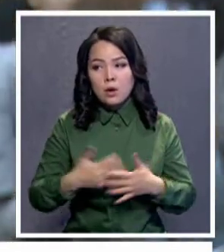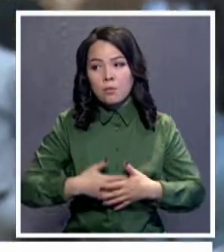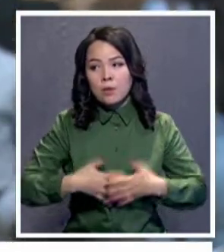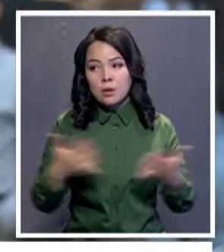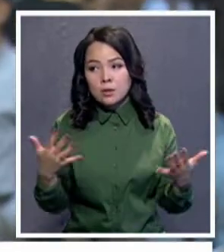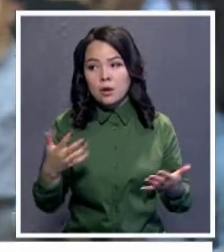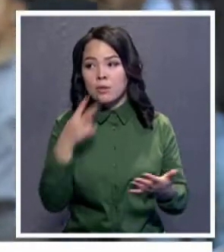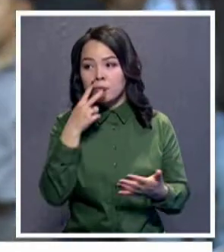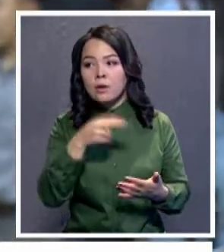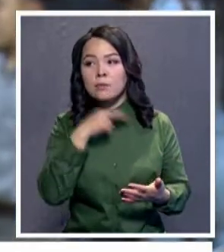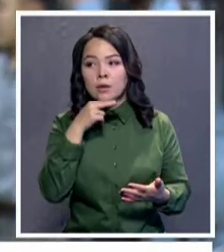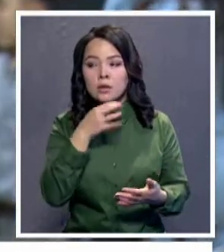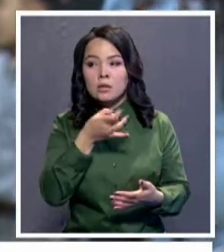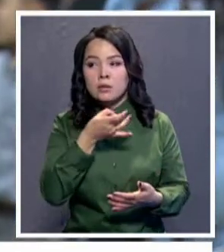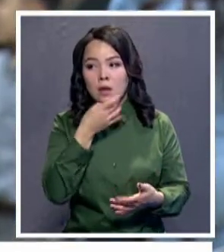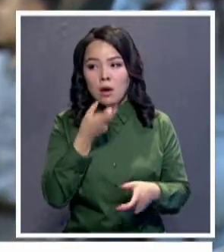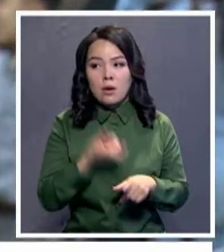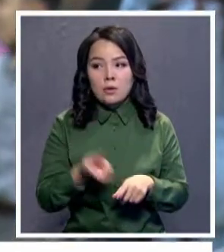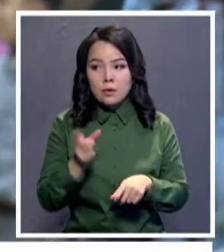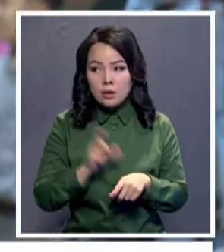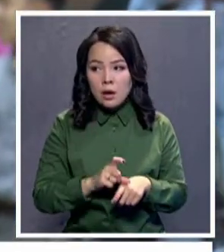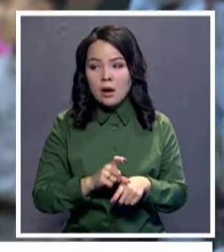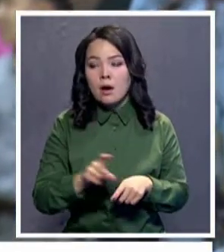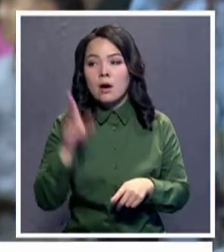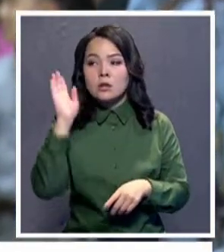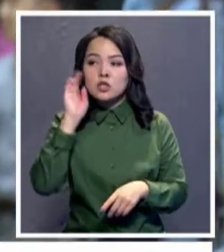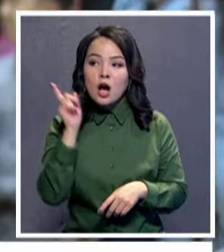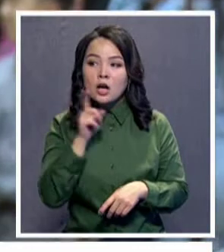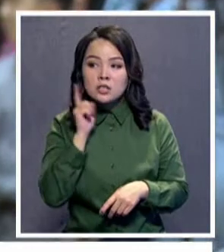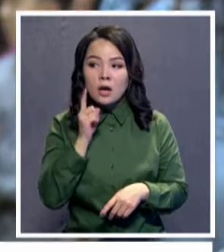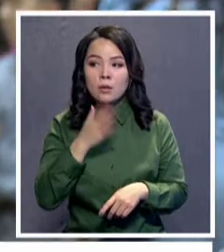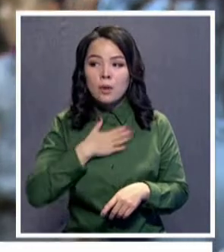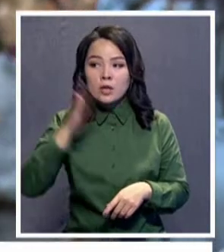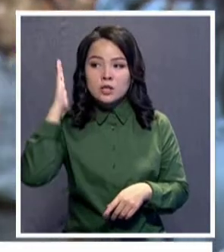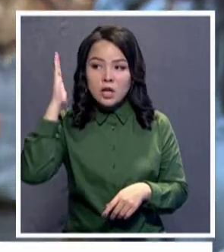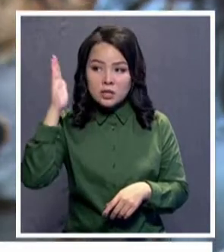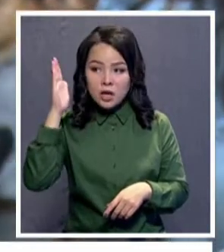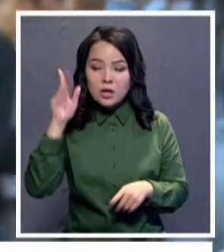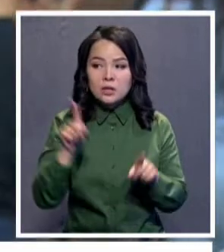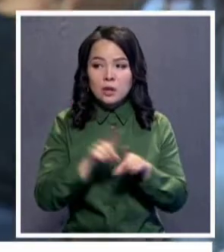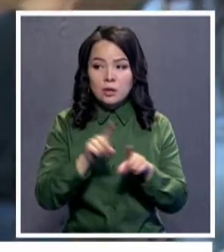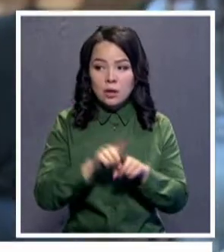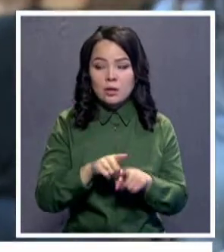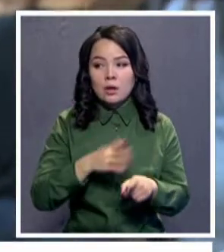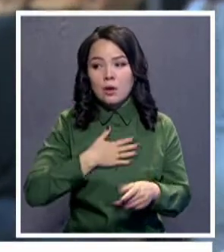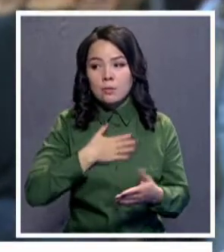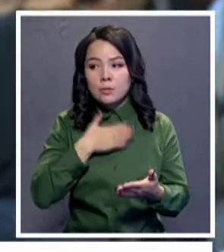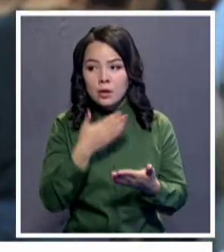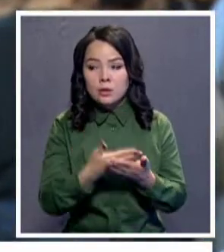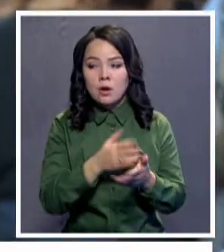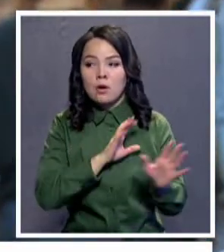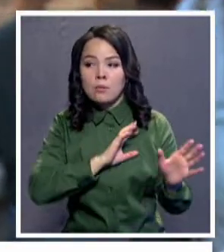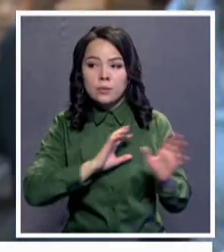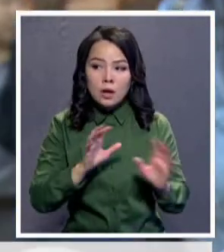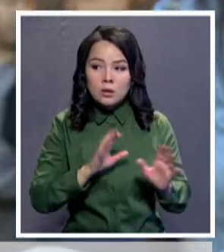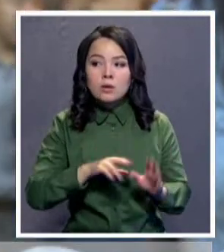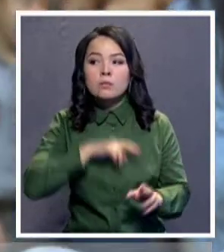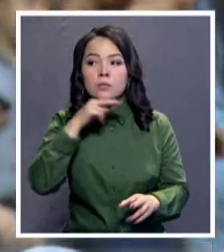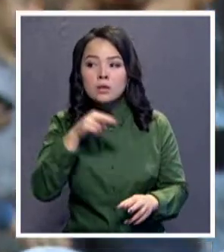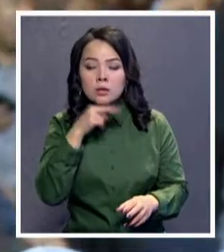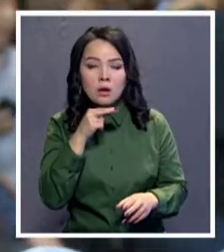үлкен әсер қалдырды. Ұнайды. Жастар біздің келешегіміз. Әрине жастарға көп көңіл